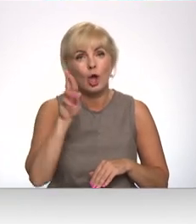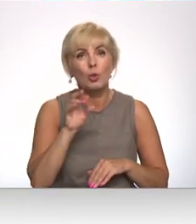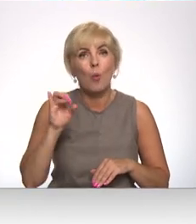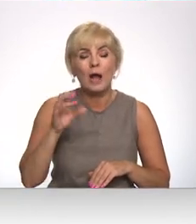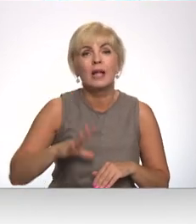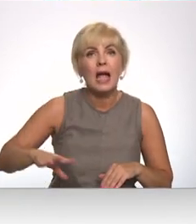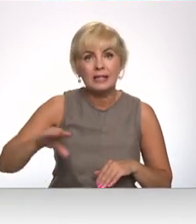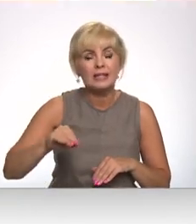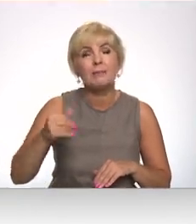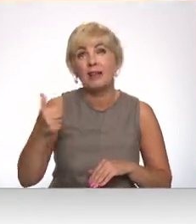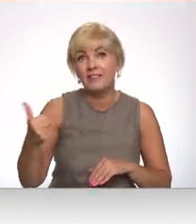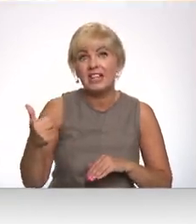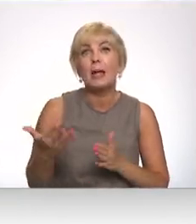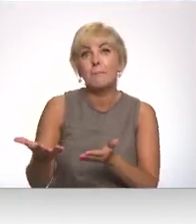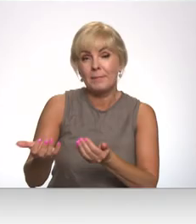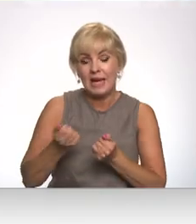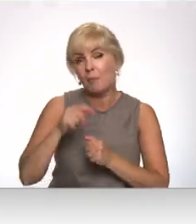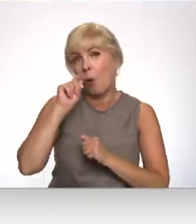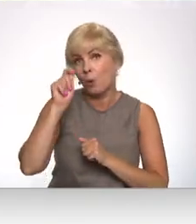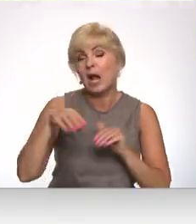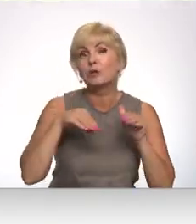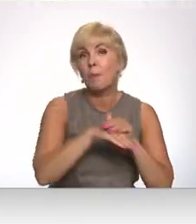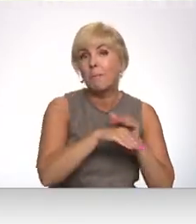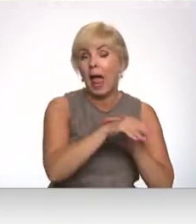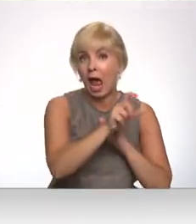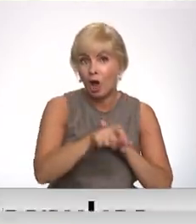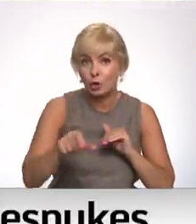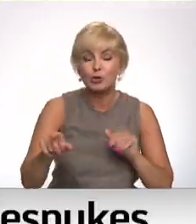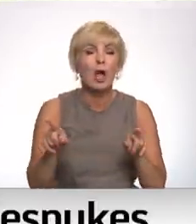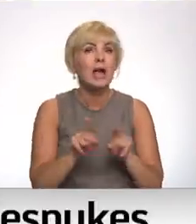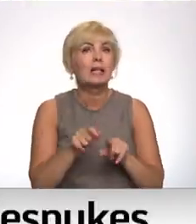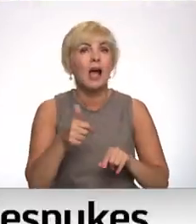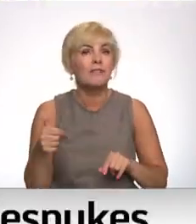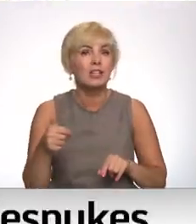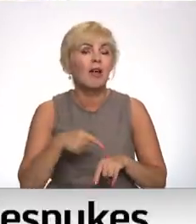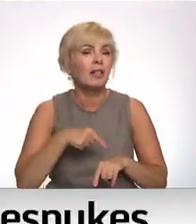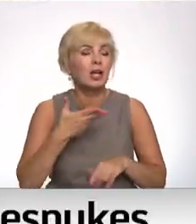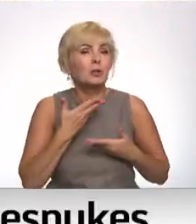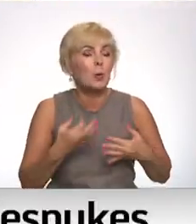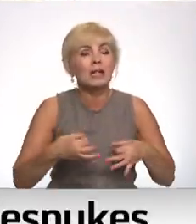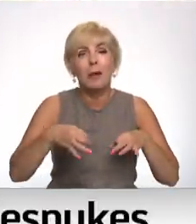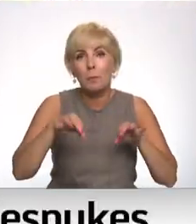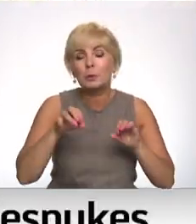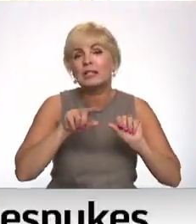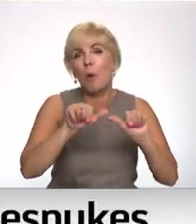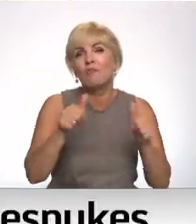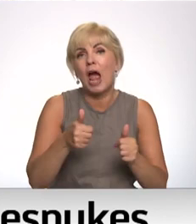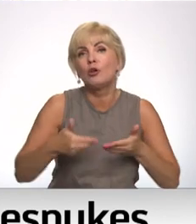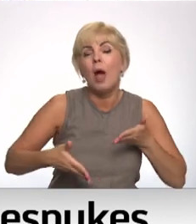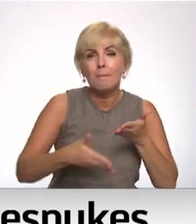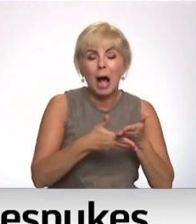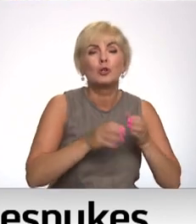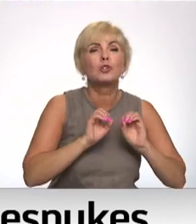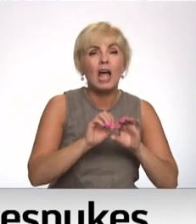ģimene bija pieņēmusi ukraiņus bēgļus. Tas tā kā arī viņai likās ļoti būtiski šādā veidā palīdzēt, viņi